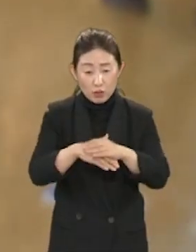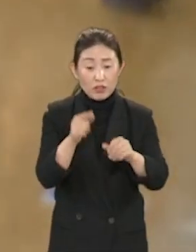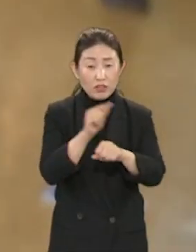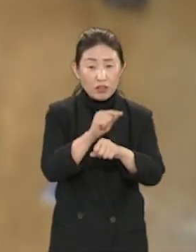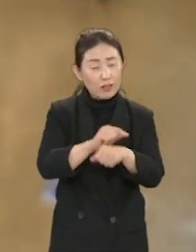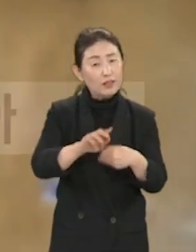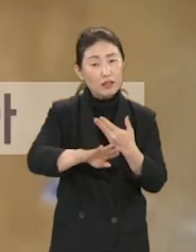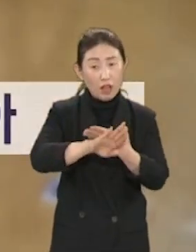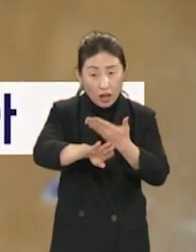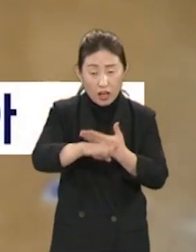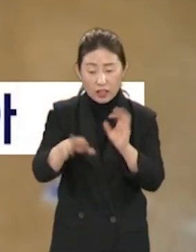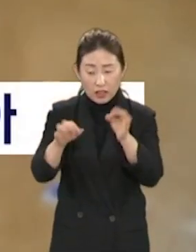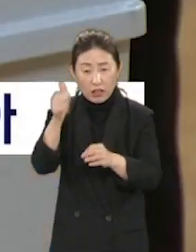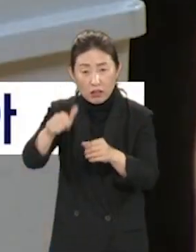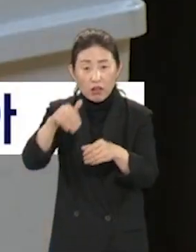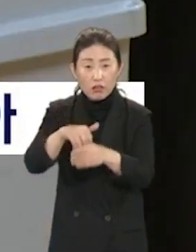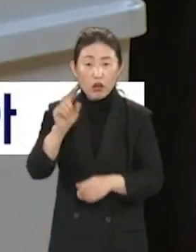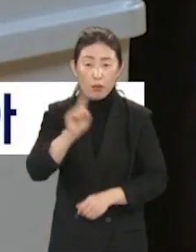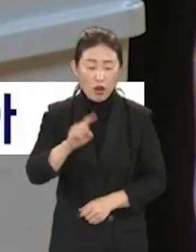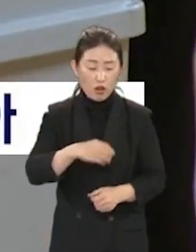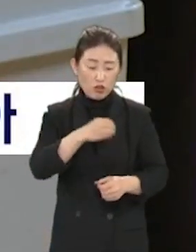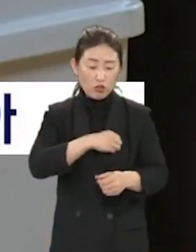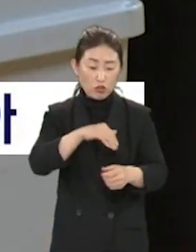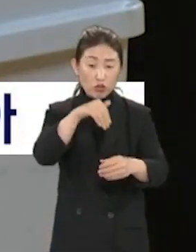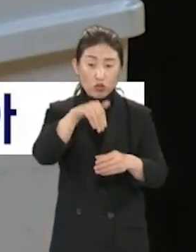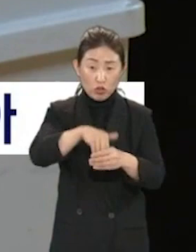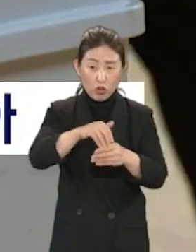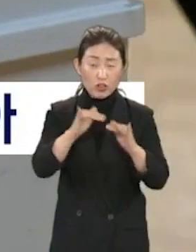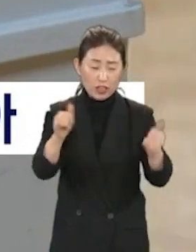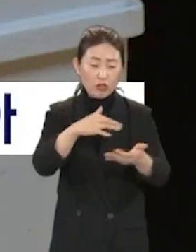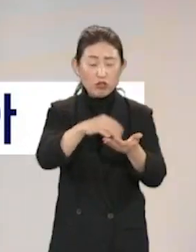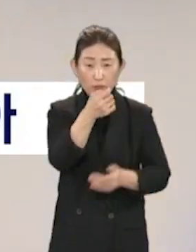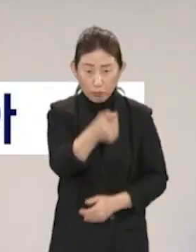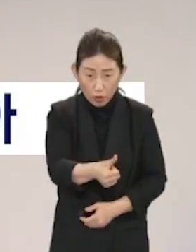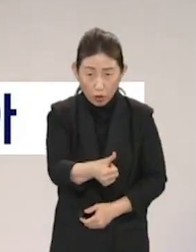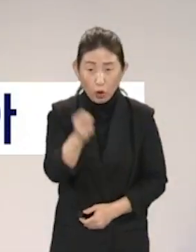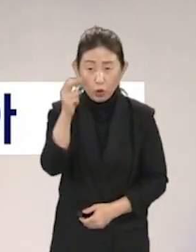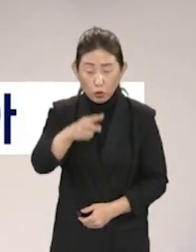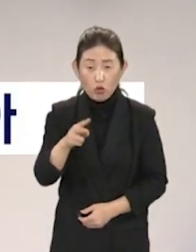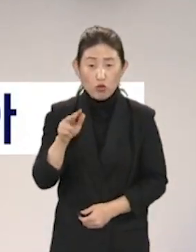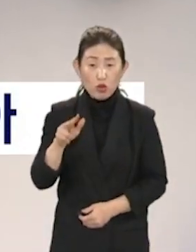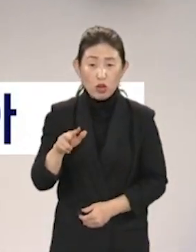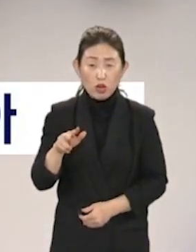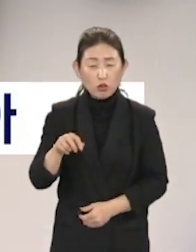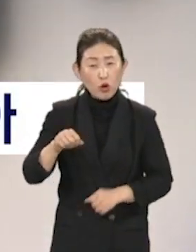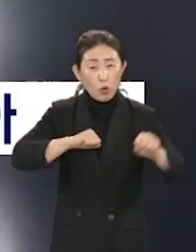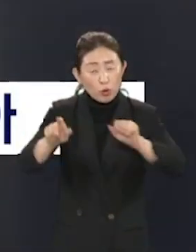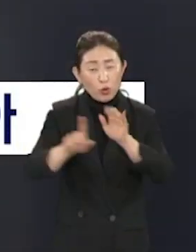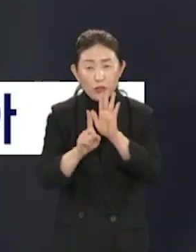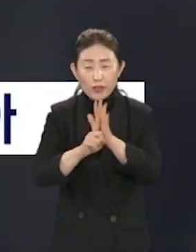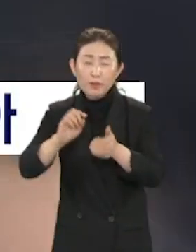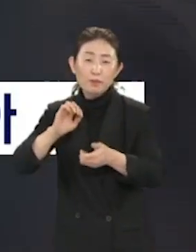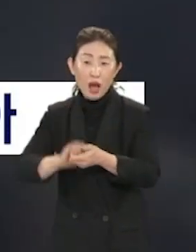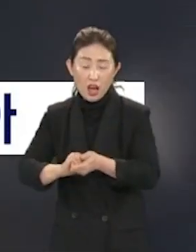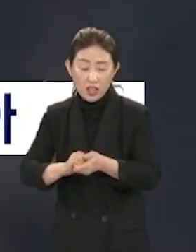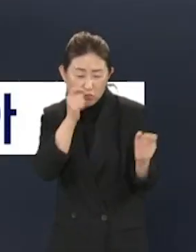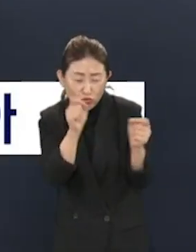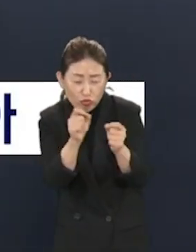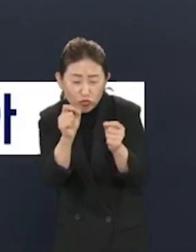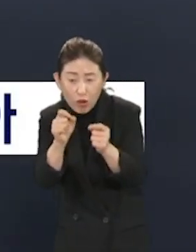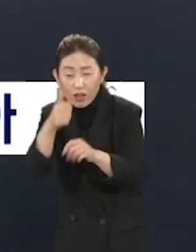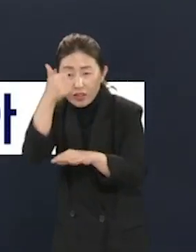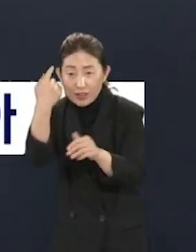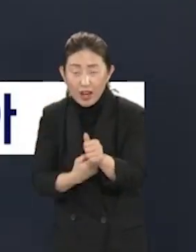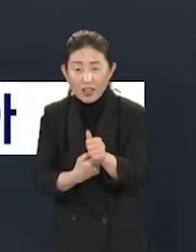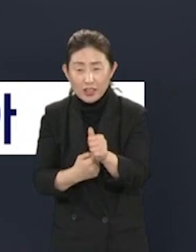달리 농수축협 조합장 선거는 유권자가 조합원들로 소수인데다 선거운동에 제약이 많고 친분관계가 선거